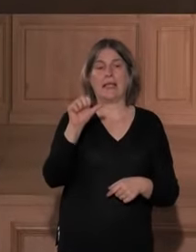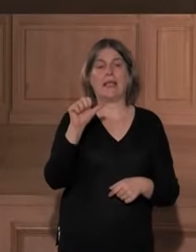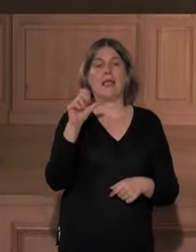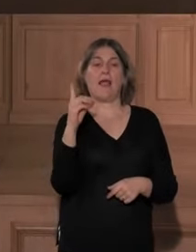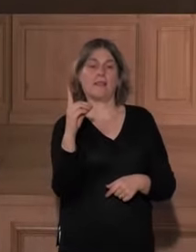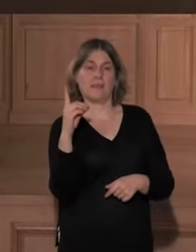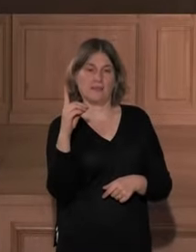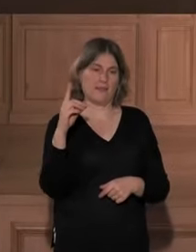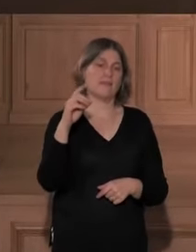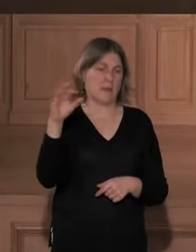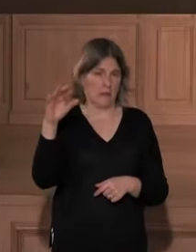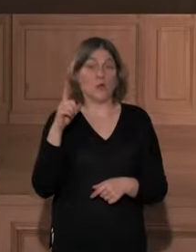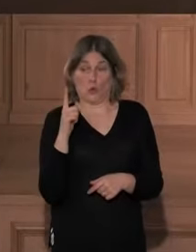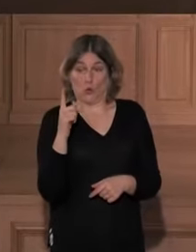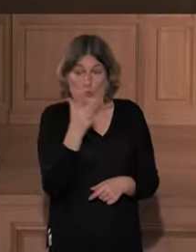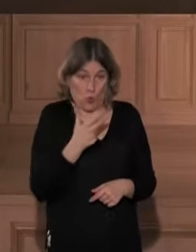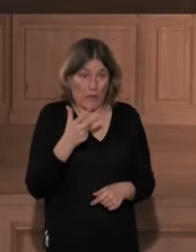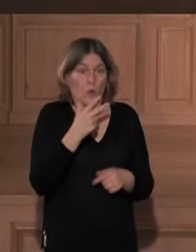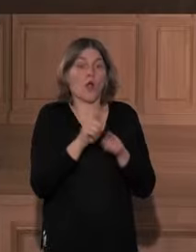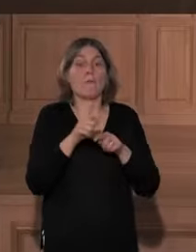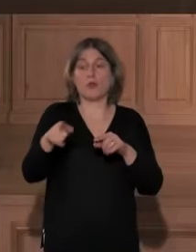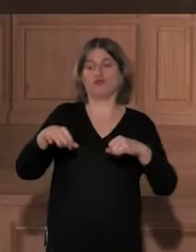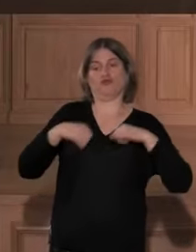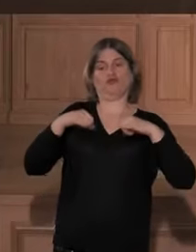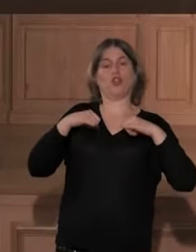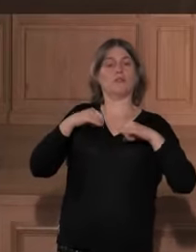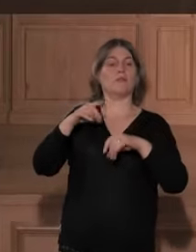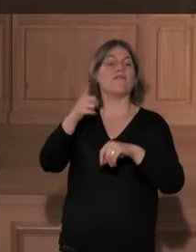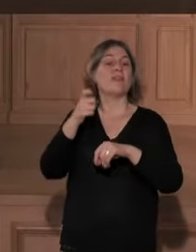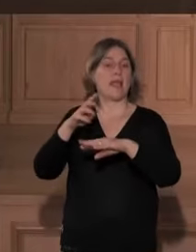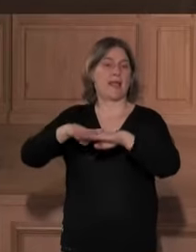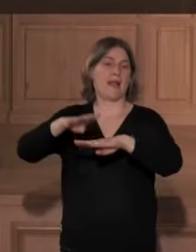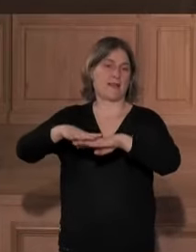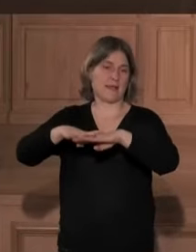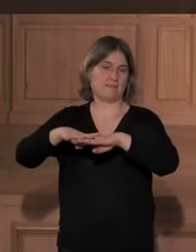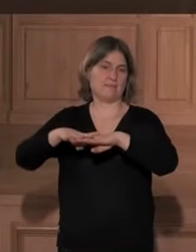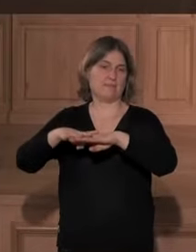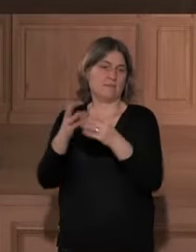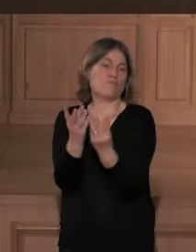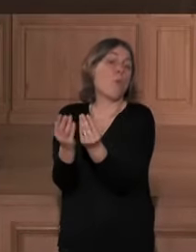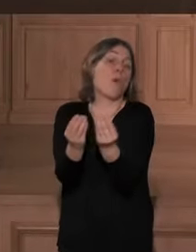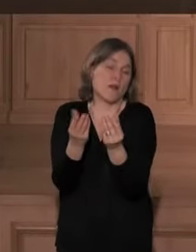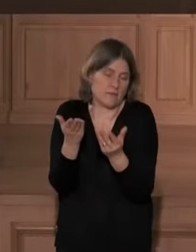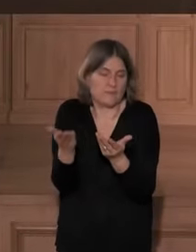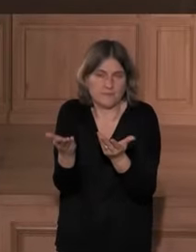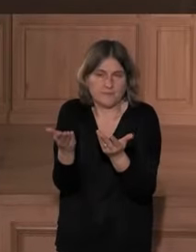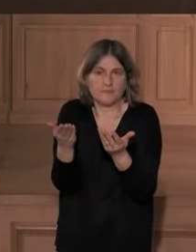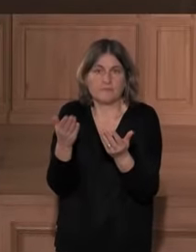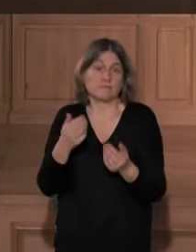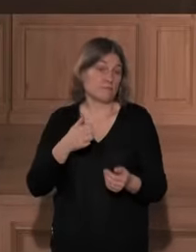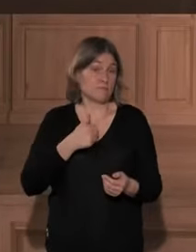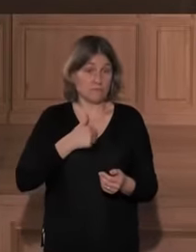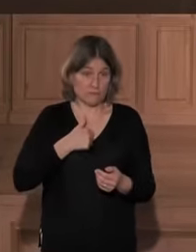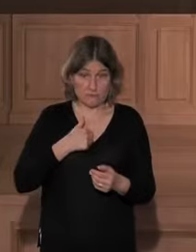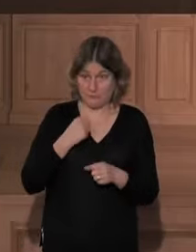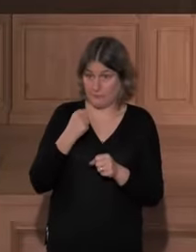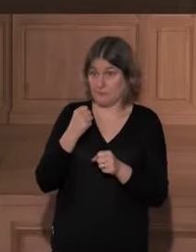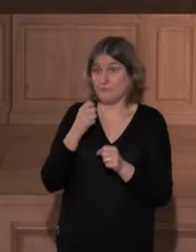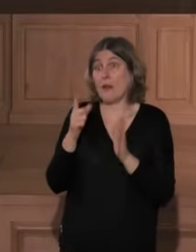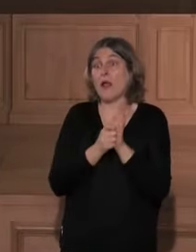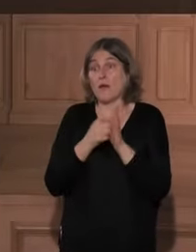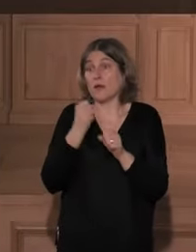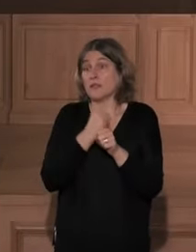Relais, donc justement où il y a tous ces jeunes de quartiers populaires. On va parler. Qui, en fait, qui est mon histoire. C'est-à-dire que moi, je travaillais en ce temps-là à